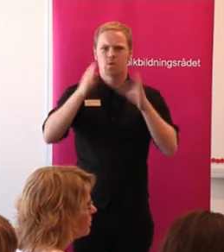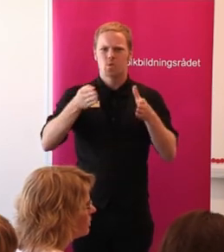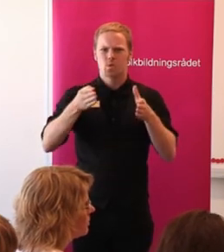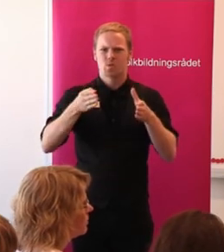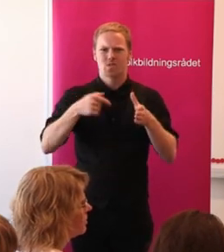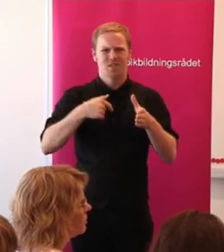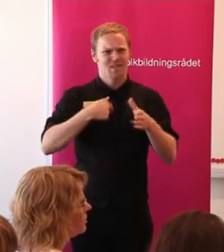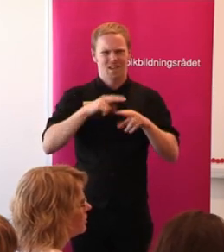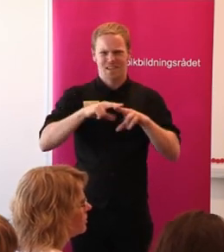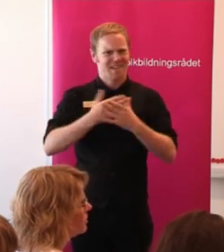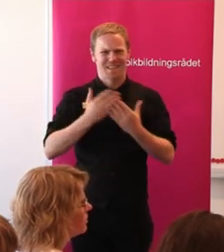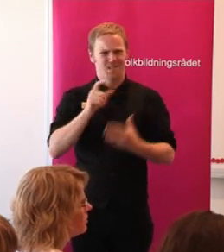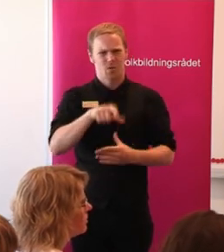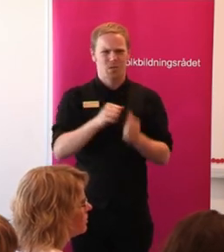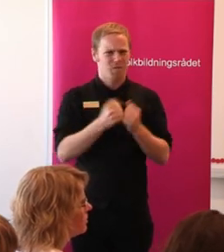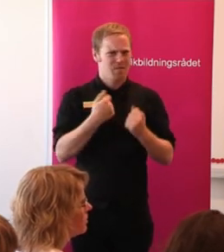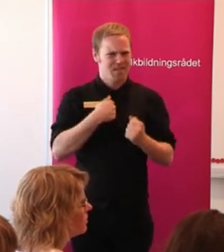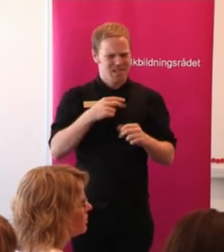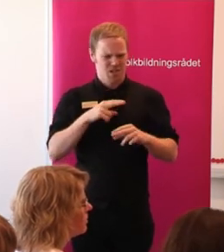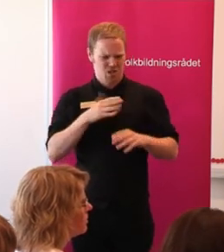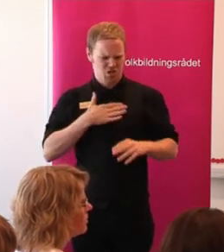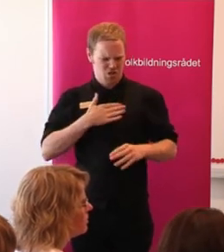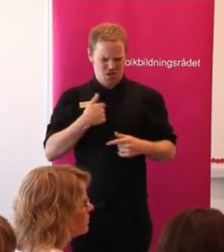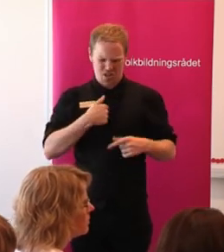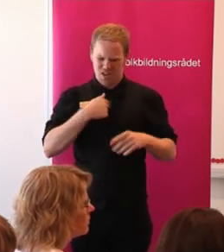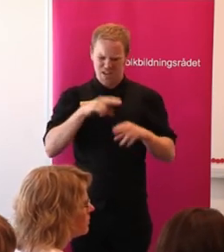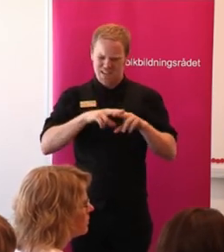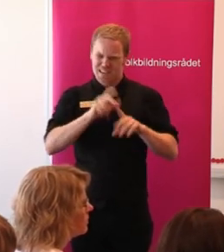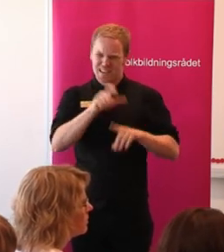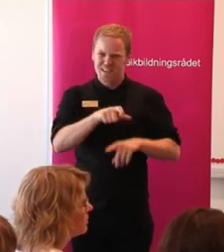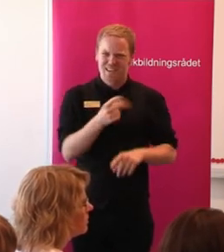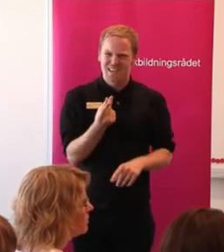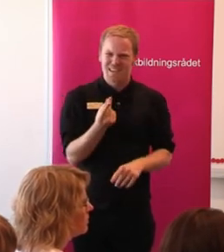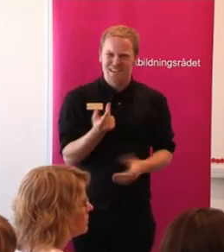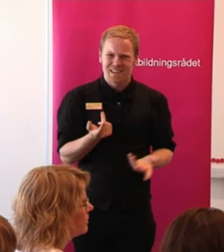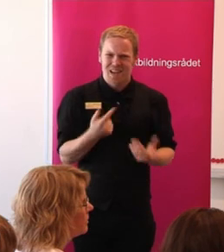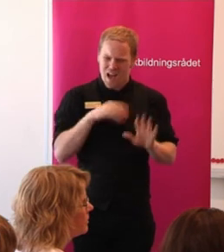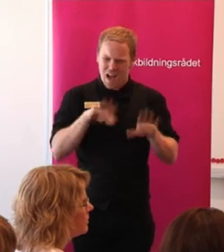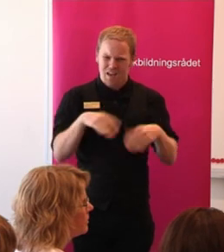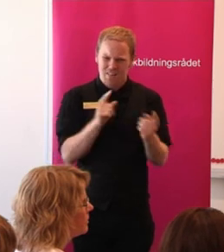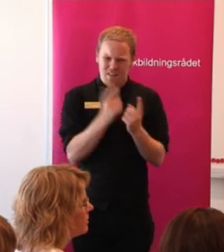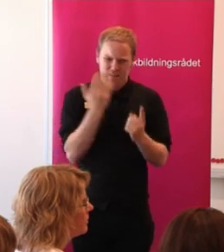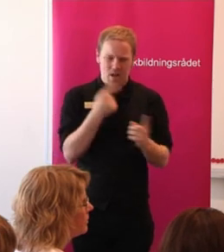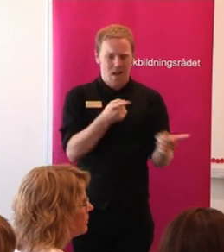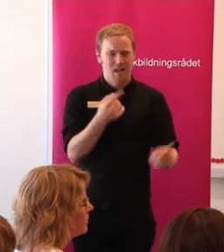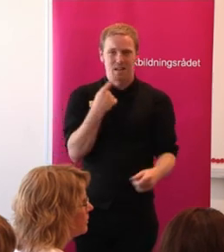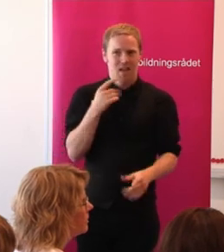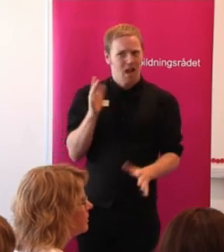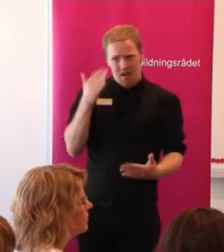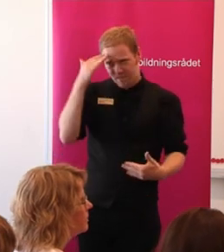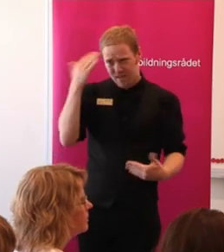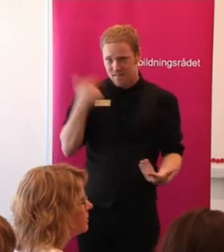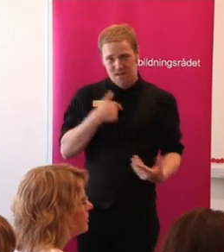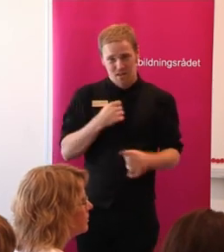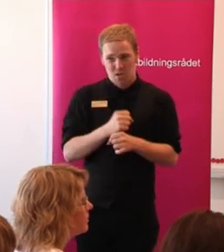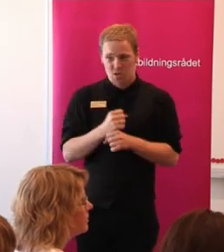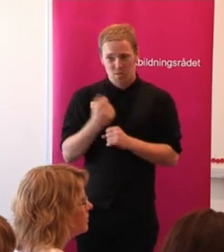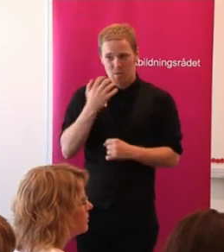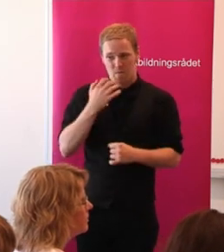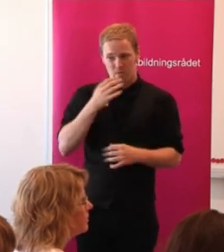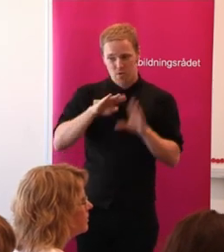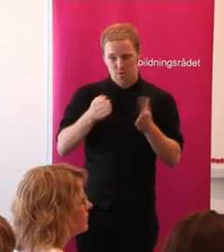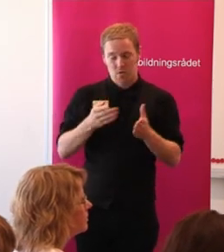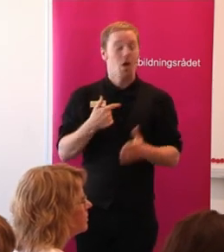tyckte jag kände igen honom lite, för jag hade varit på ungdomsstyrelsen och hade en konferens. Så jag, känner inte jag dig? Men jag vet inte, jag jobbar på Fryshuset, sa han. Jaha, vad kul, sa